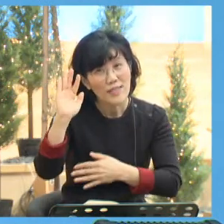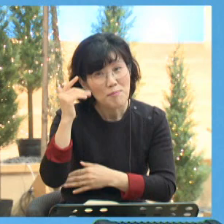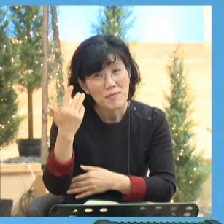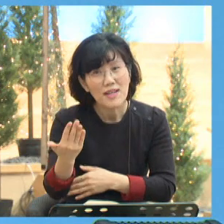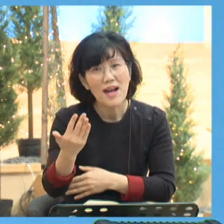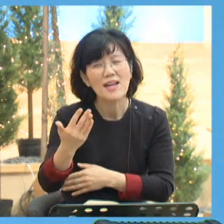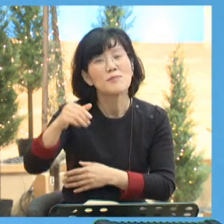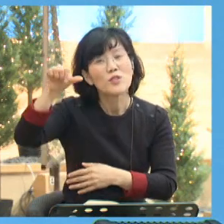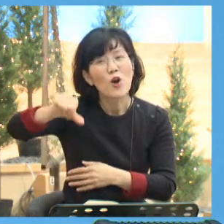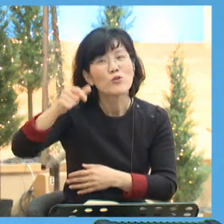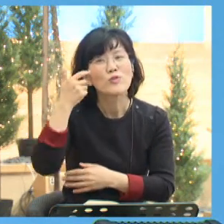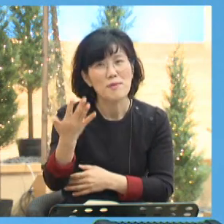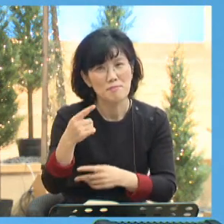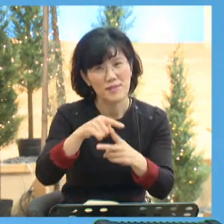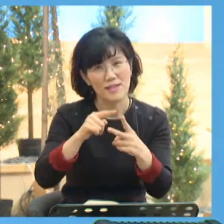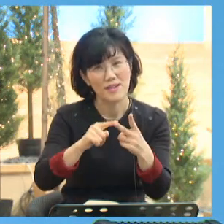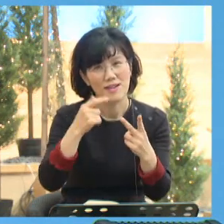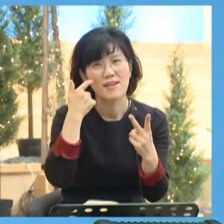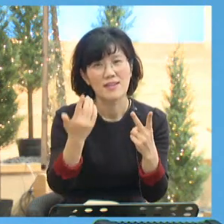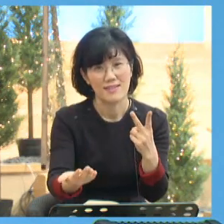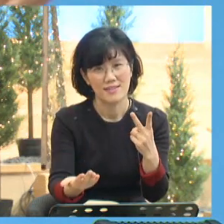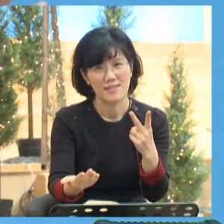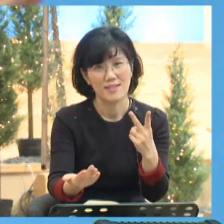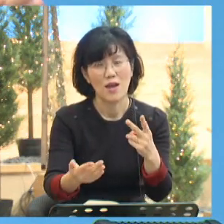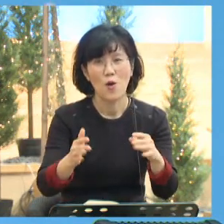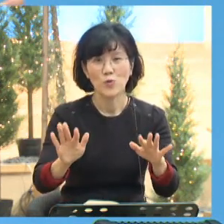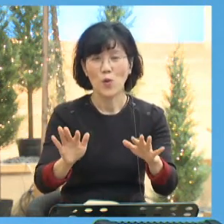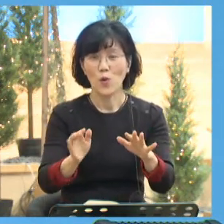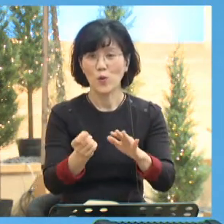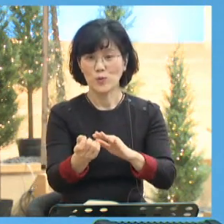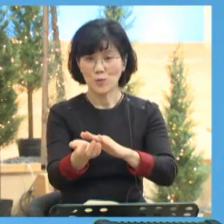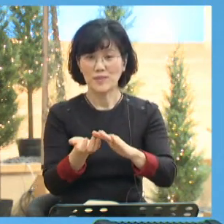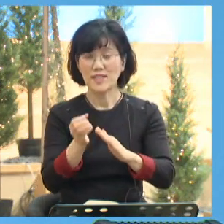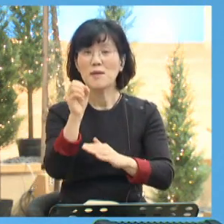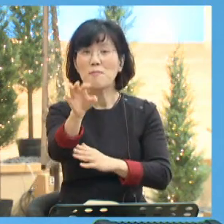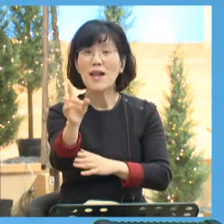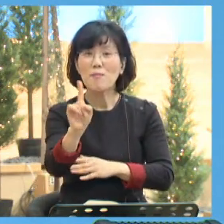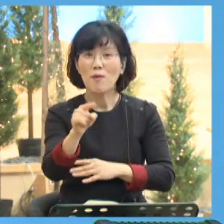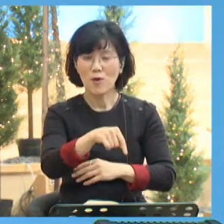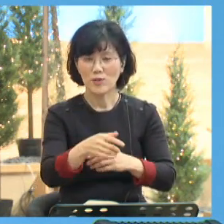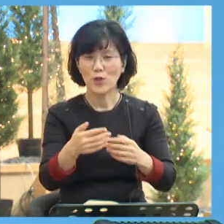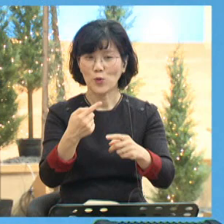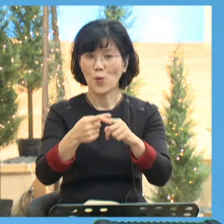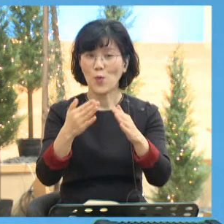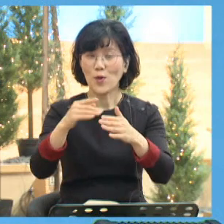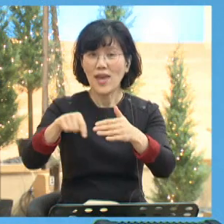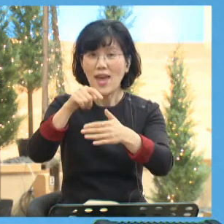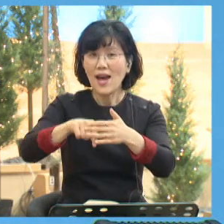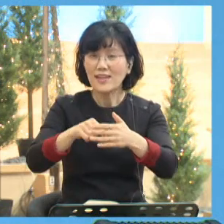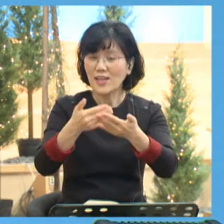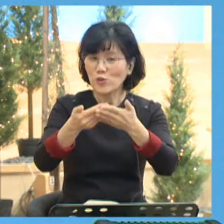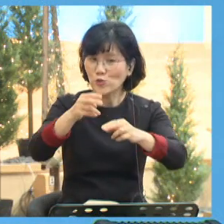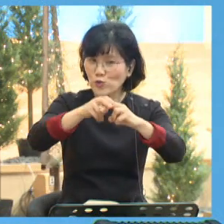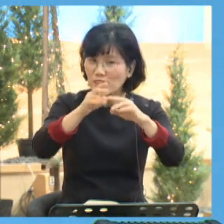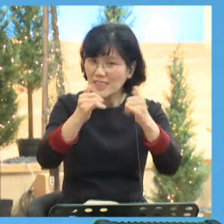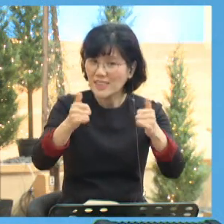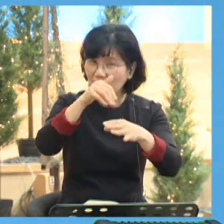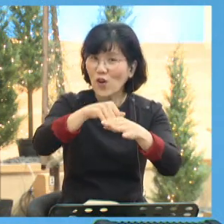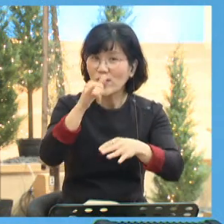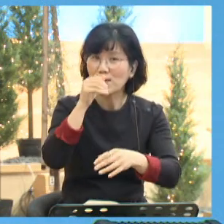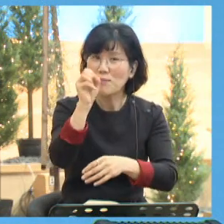일까요 앞서서 원래 중 직 선거를 계획하고 있다 그렇게 말씀 드렸는데 있음 거리가 해결되지 않은 채